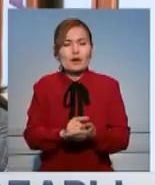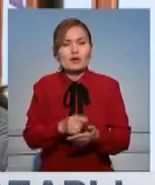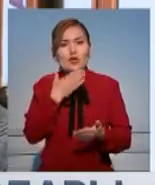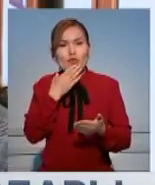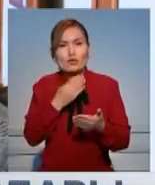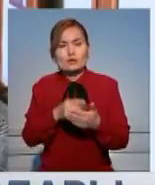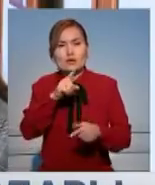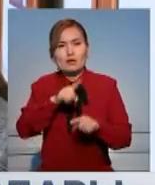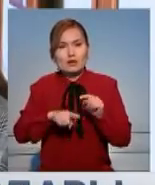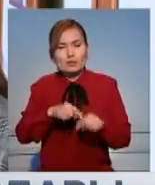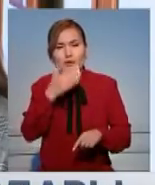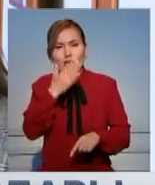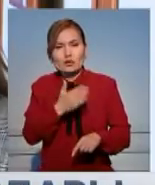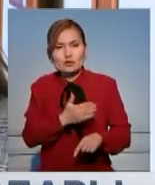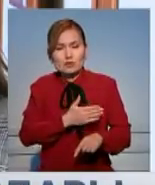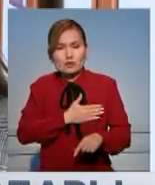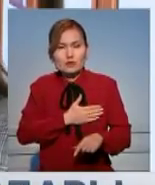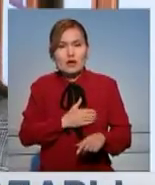сезімі жоғары,